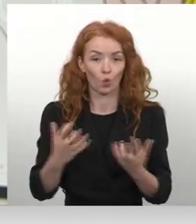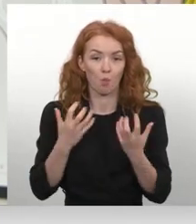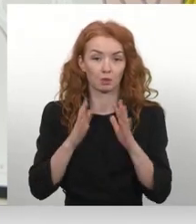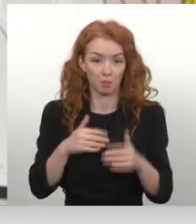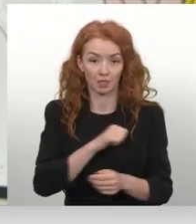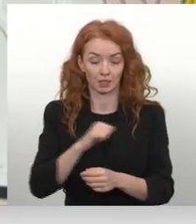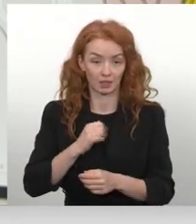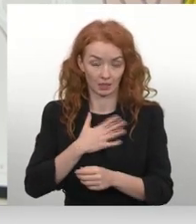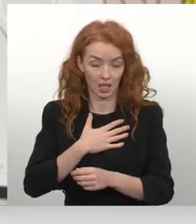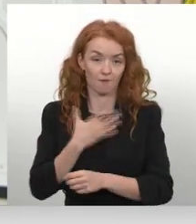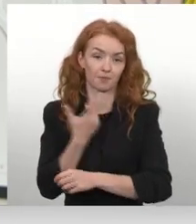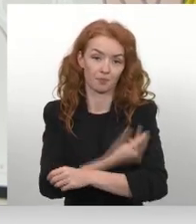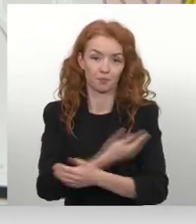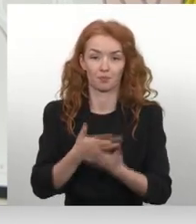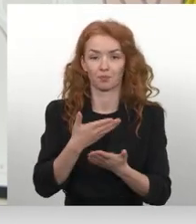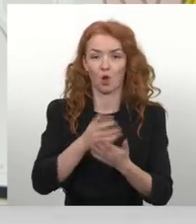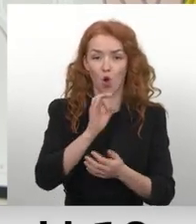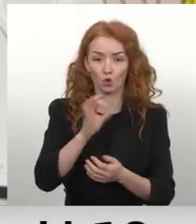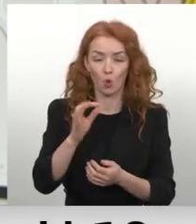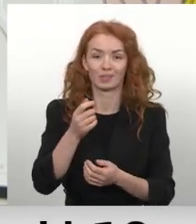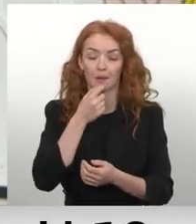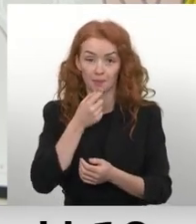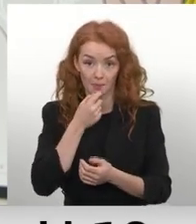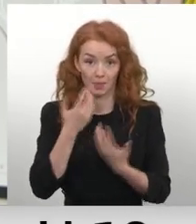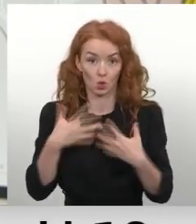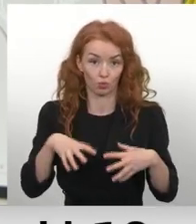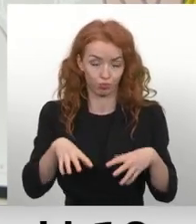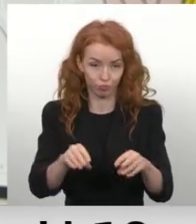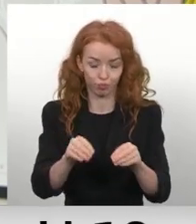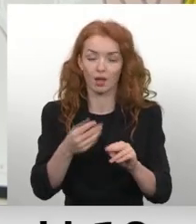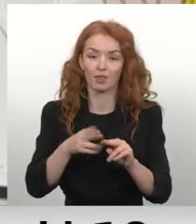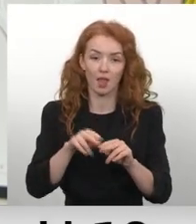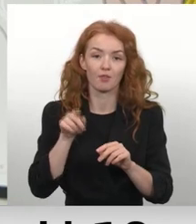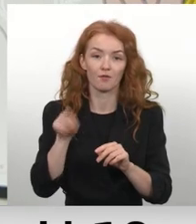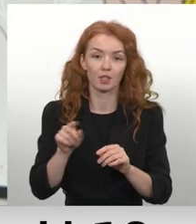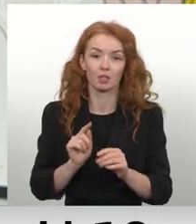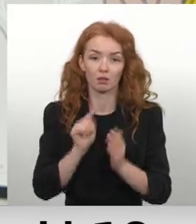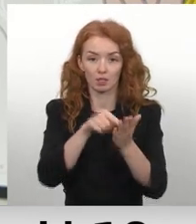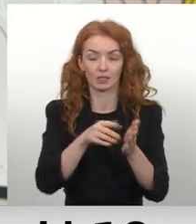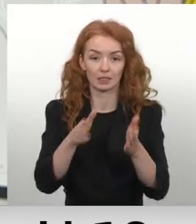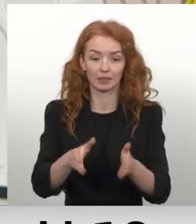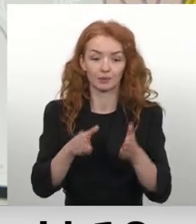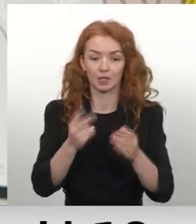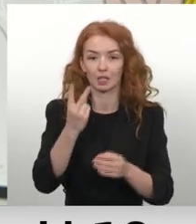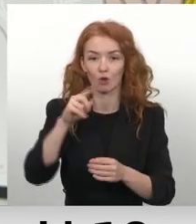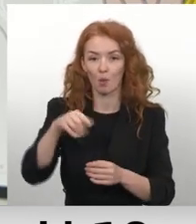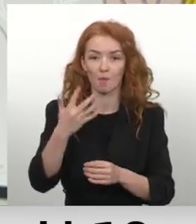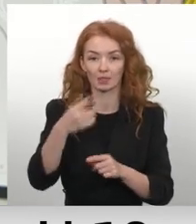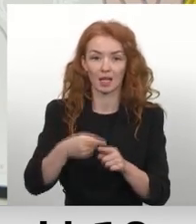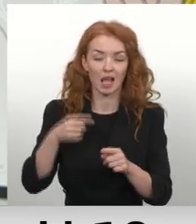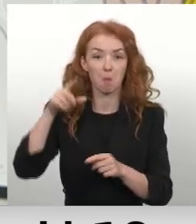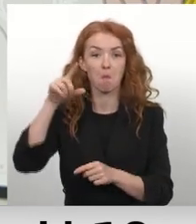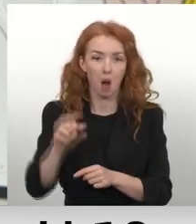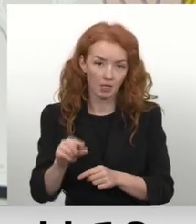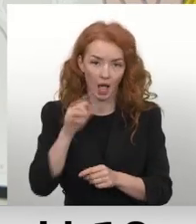vakcināciju, oktobri, septembri, izdarīja šo poti, viņi nokļuva slimnīcas 2,5 reizes